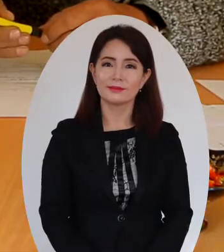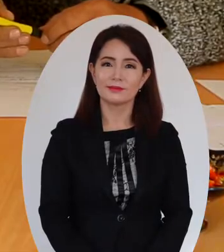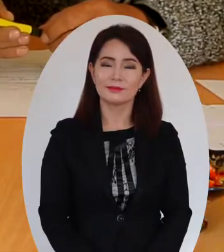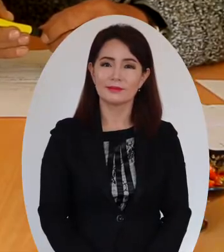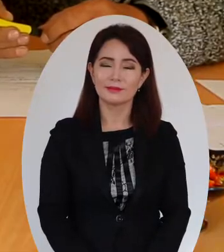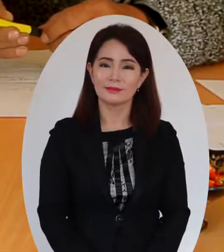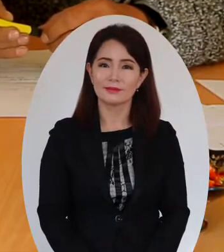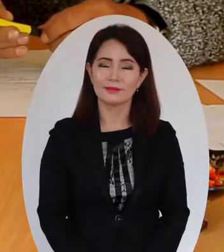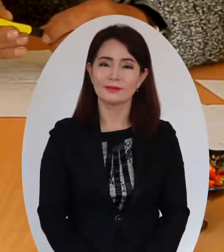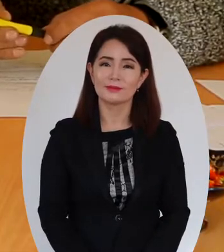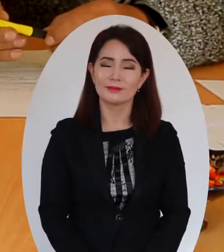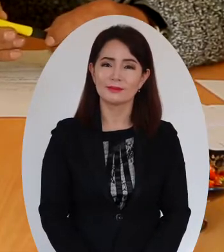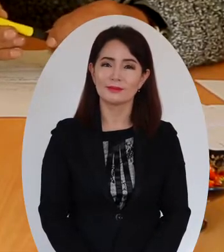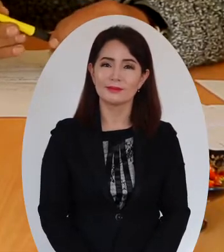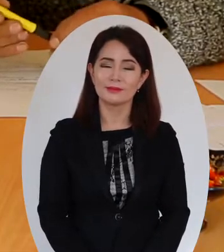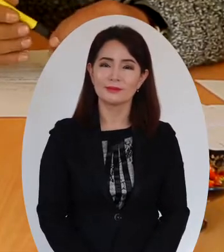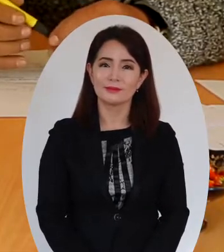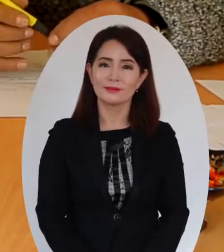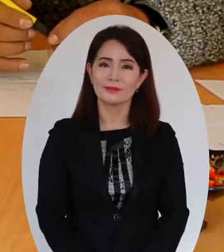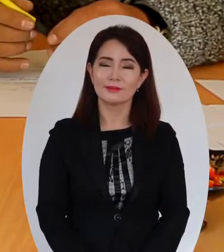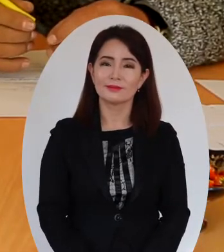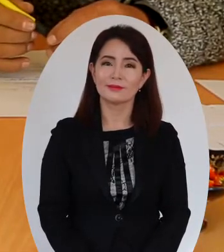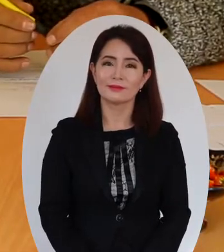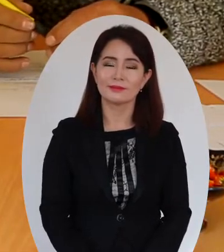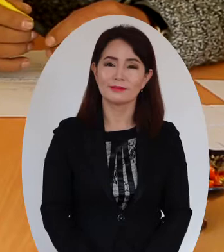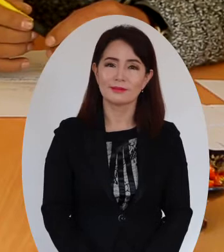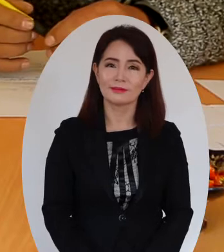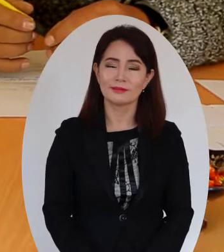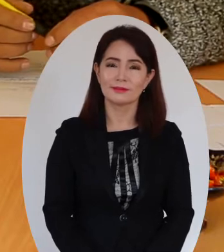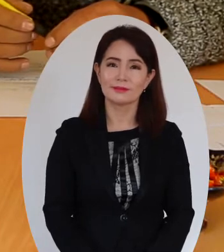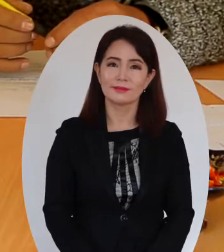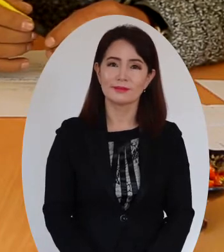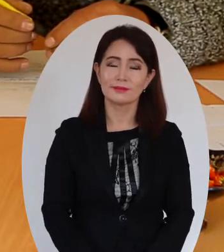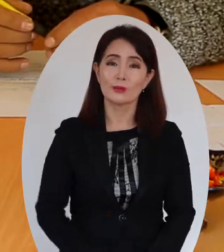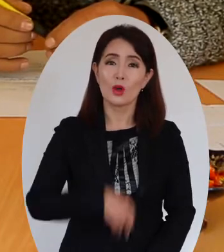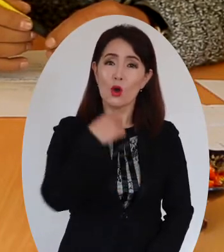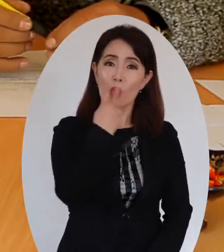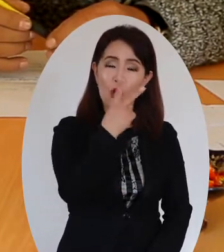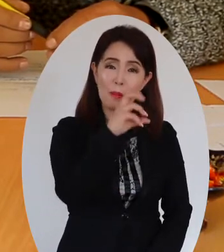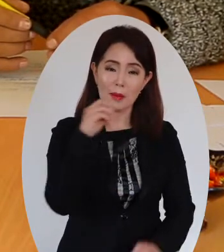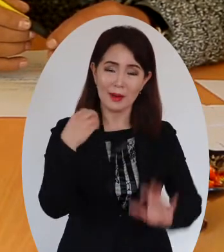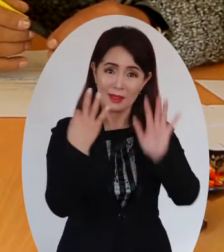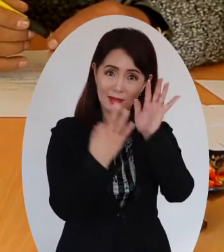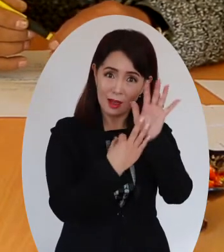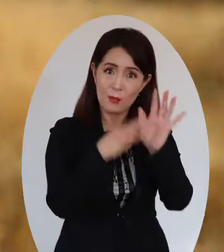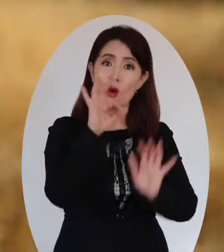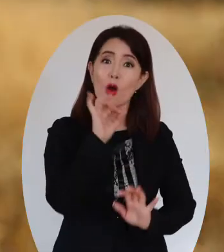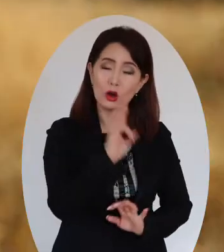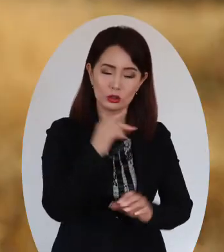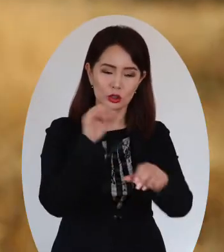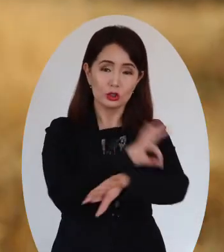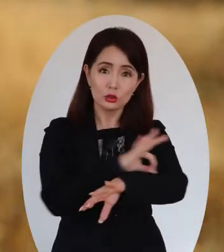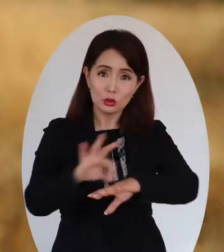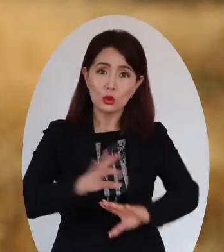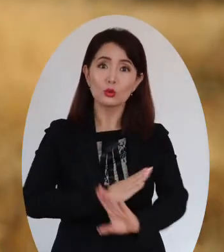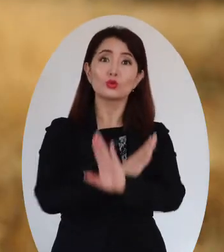Энэ нэрсээр байгаа өрхүүд бол бүгдээрээ өрийнхөө төслүүдийг дандаа хадгалсан. 2008 онд ерөнхийдөө төсөл дуусгаад бид нэр